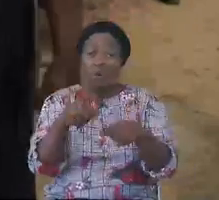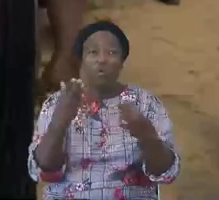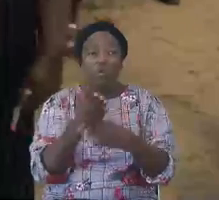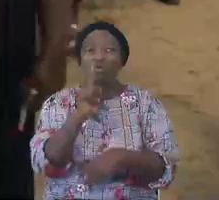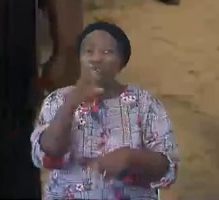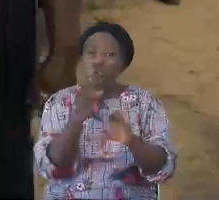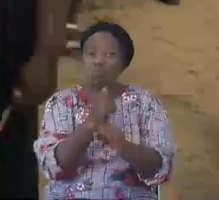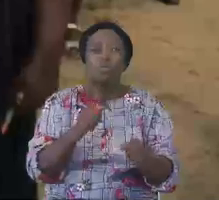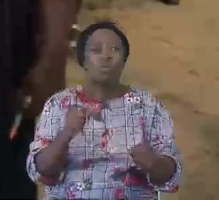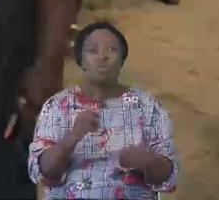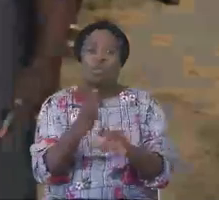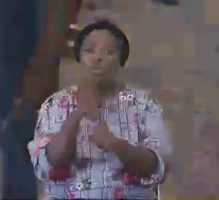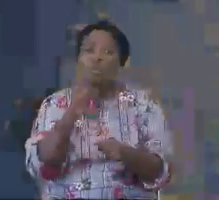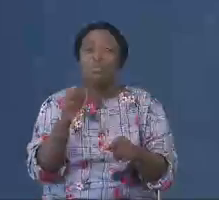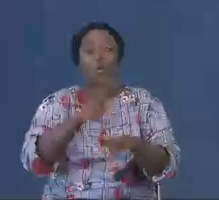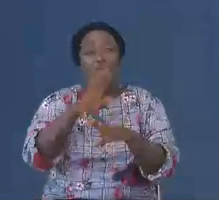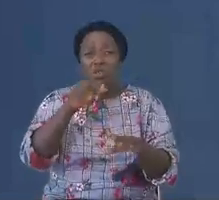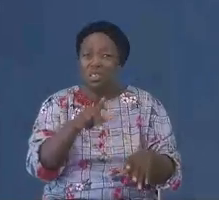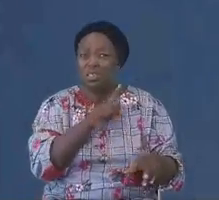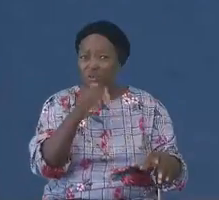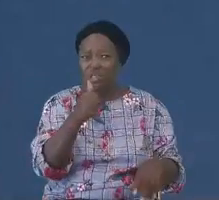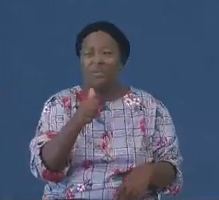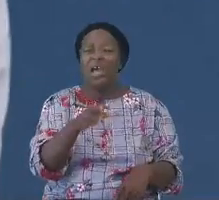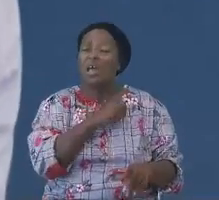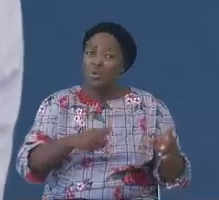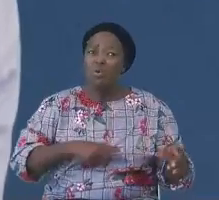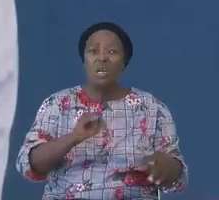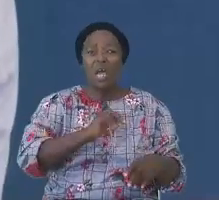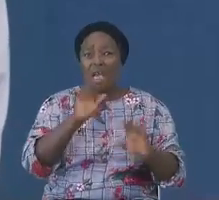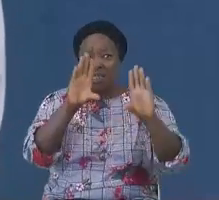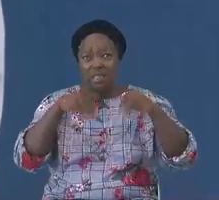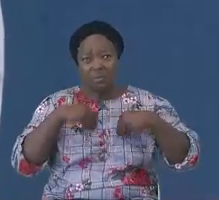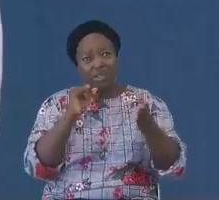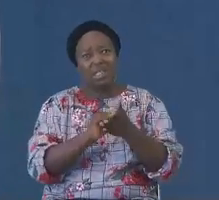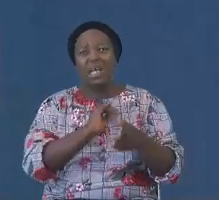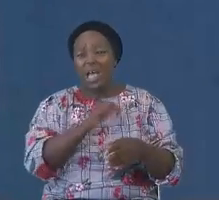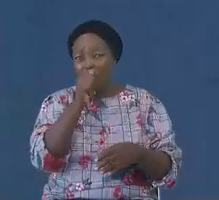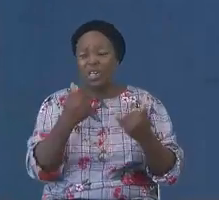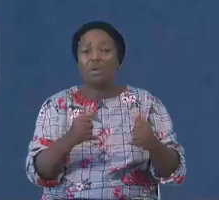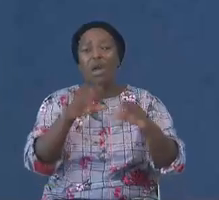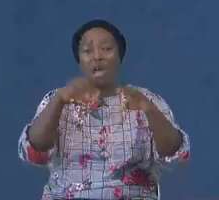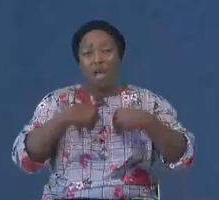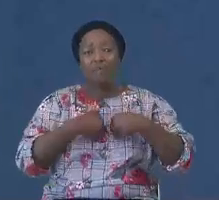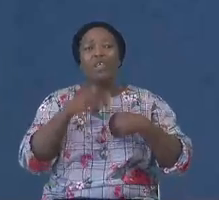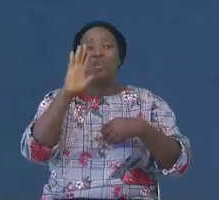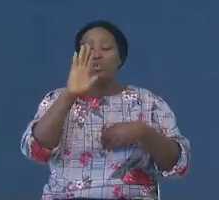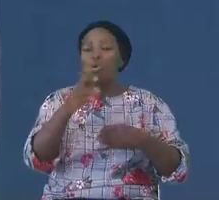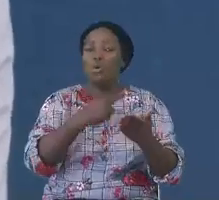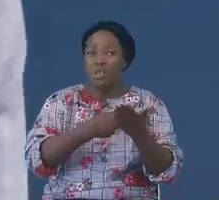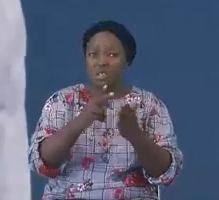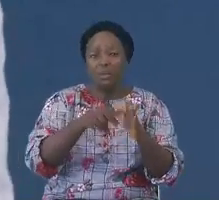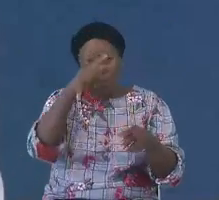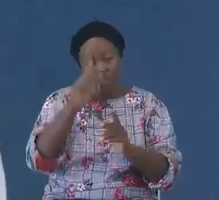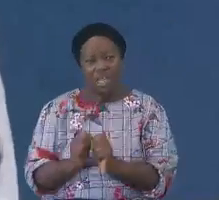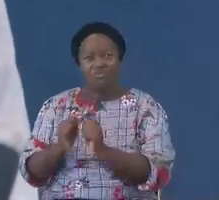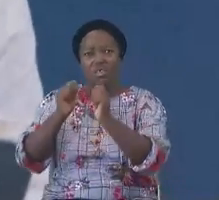moi. Pour m'amener à Dieu. Seigneur, j'accepte cela. J'ai maintenant